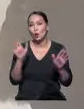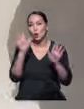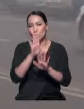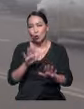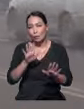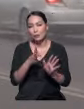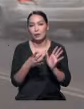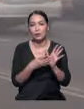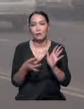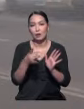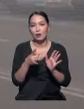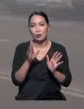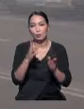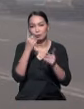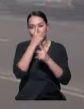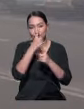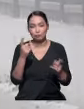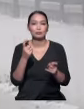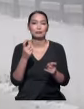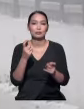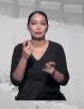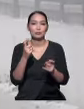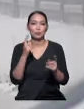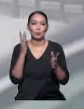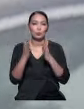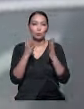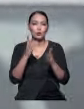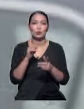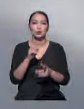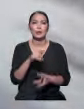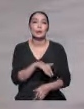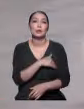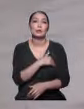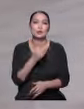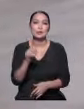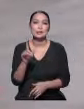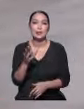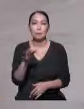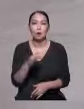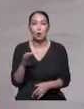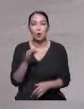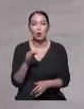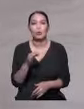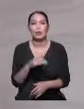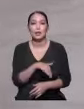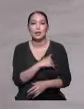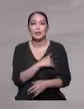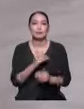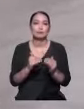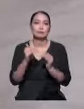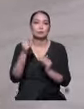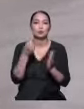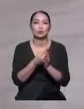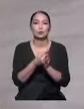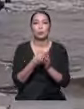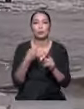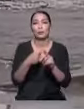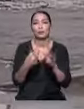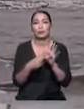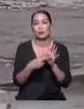9 регионах даже объявлено штормовое предупреждение. Что касается температуры, в западных областях столбики термометров поднимутся до плюс